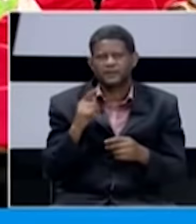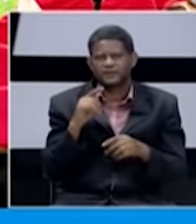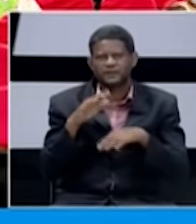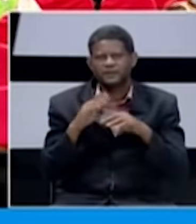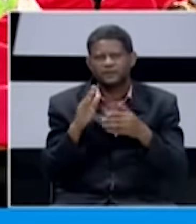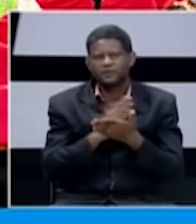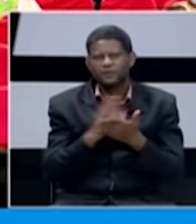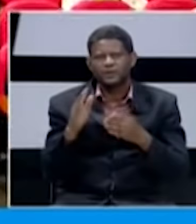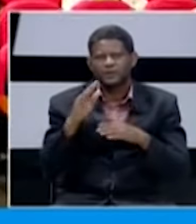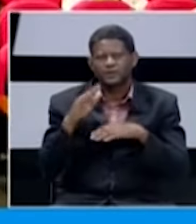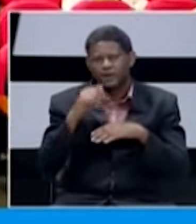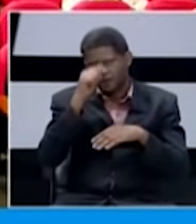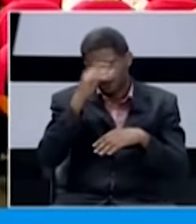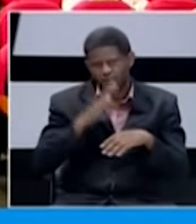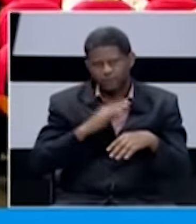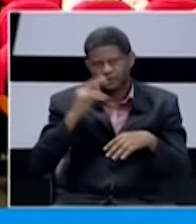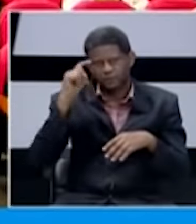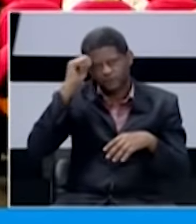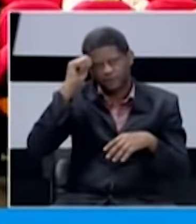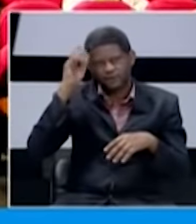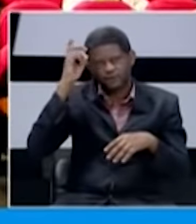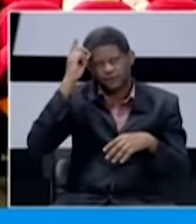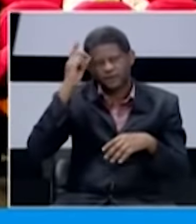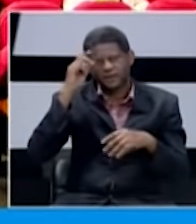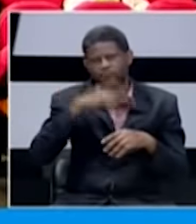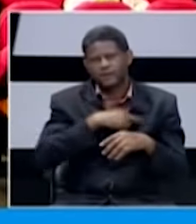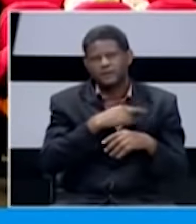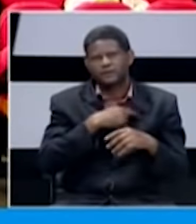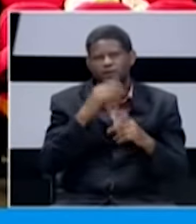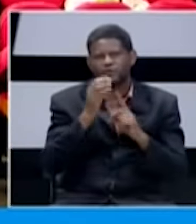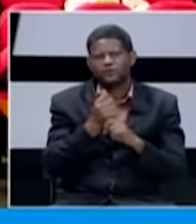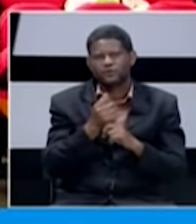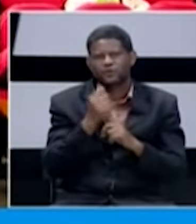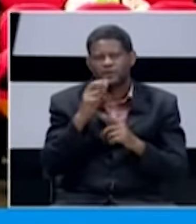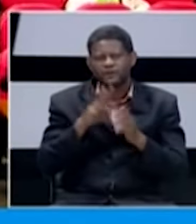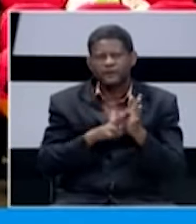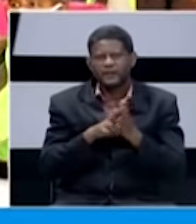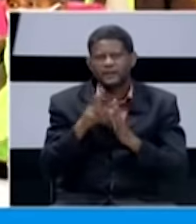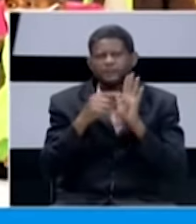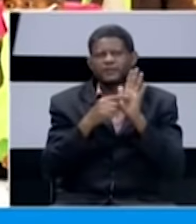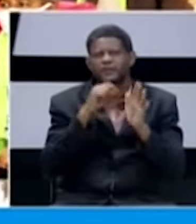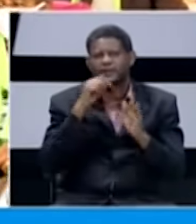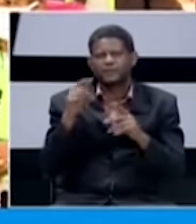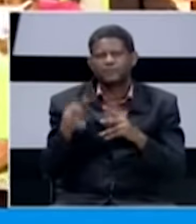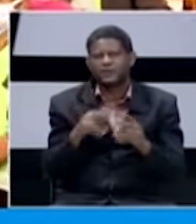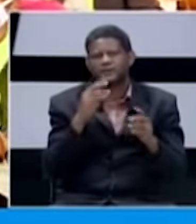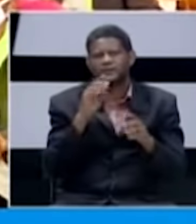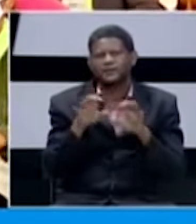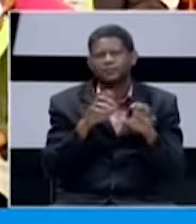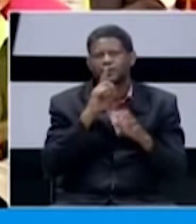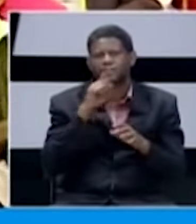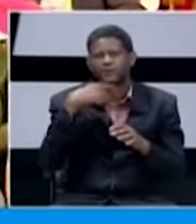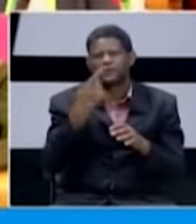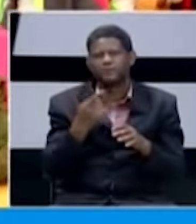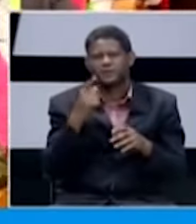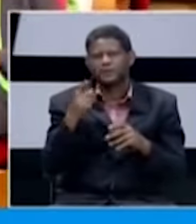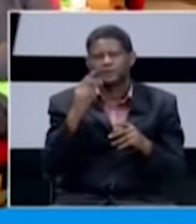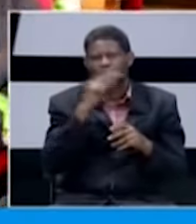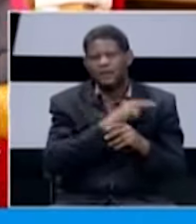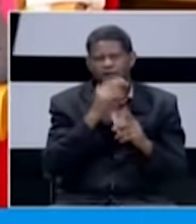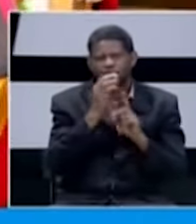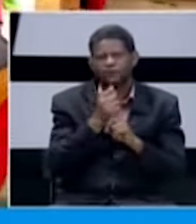ولد ماریام ولد یوهانس هایمانتاو تحستو بعال مسکل لنه ویروس کورونا بزیک آل عقباب که کایریلوم اتی بهلاو تحستو دوماز توستانو